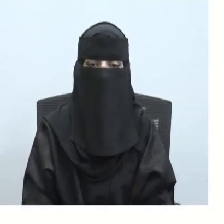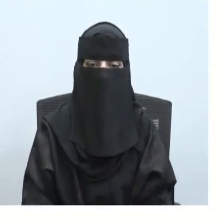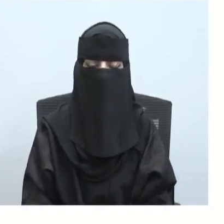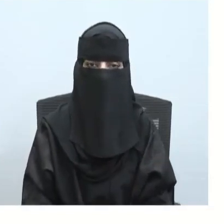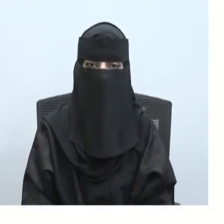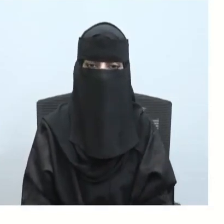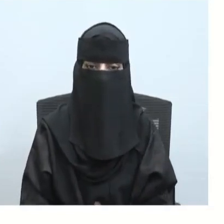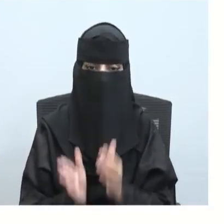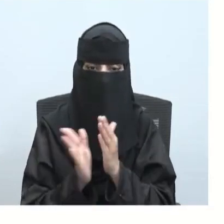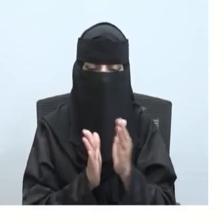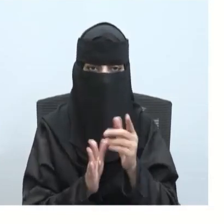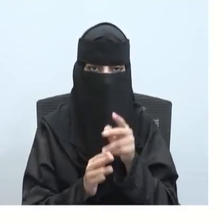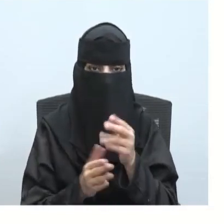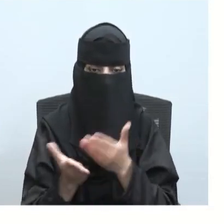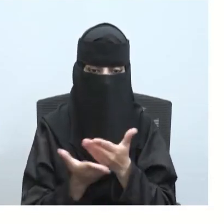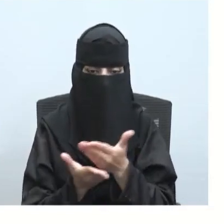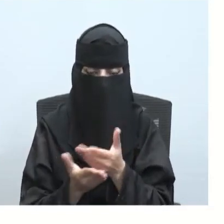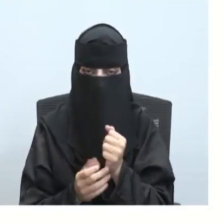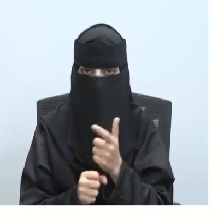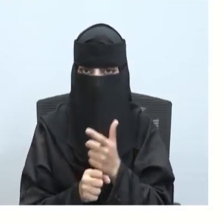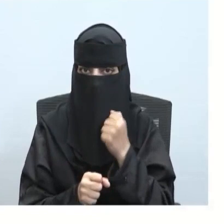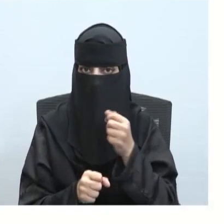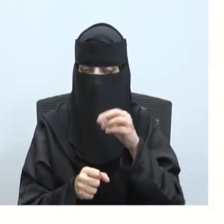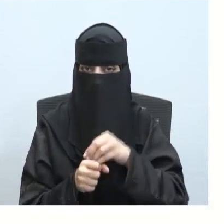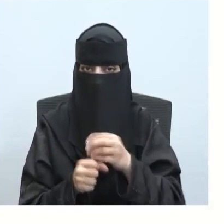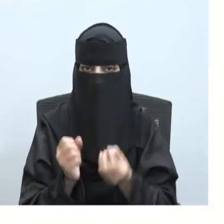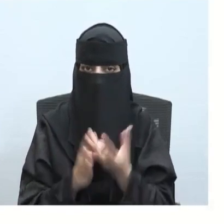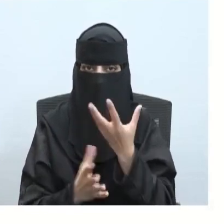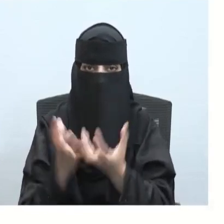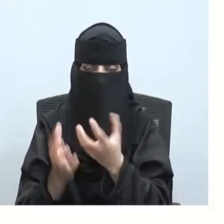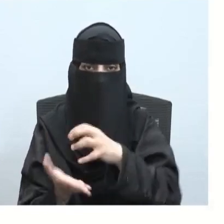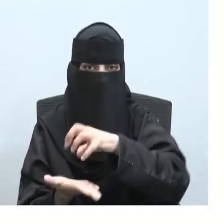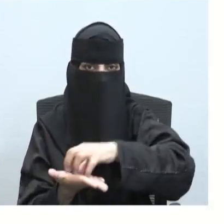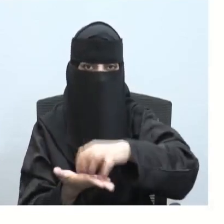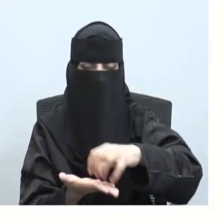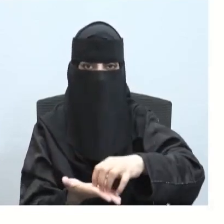حالة المحاكاة عند تشغيل المحاكاة، إذا تم حدوث حريق في أحد